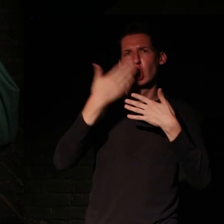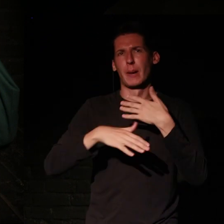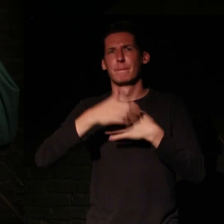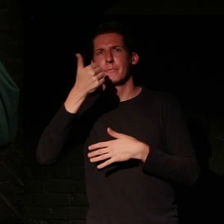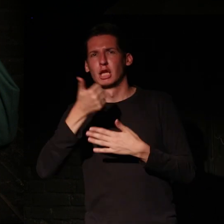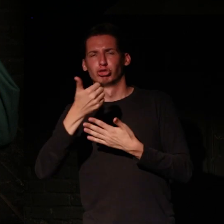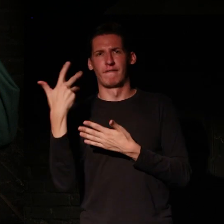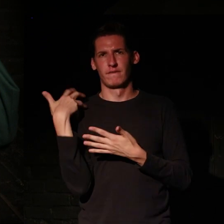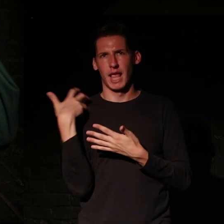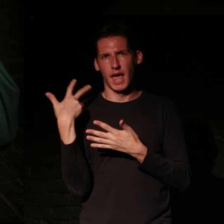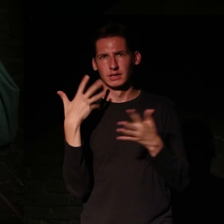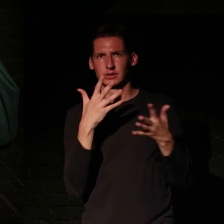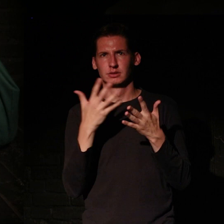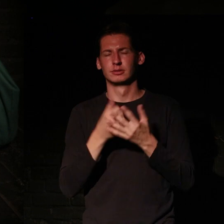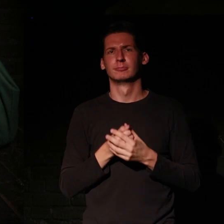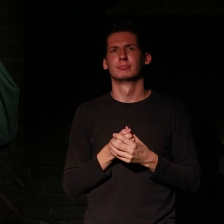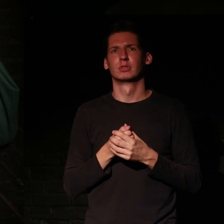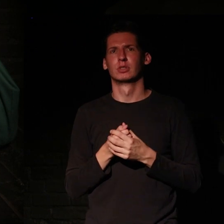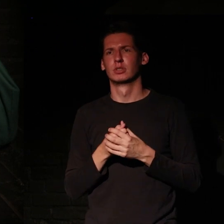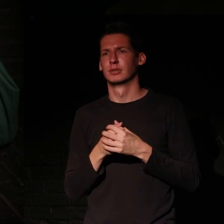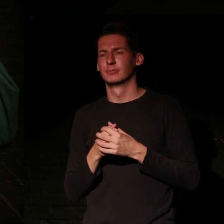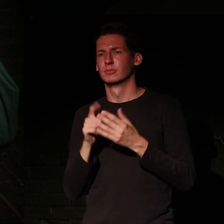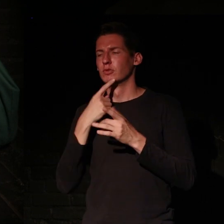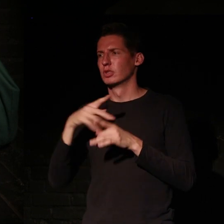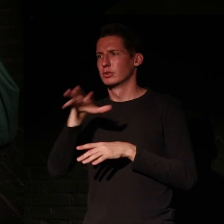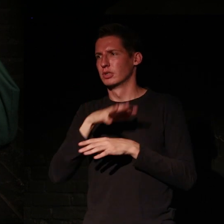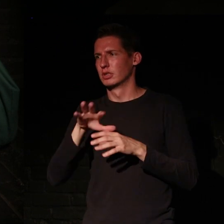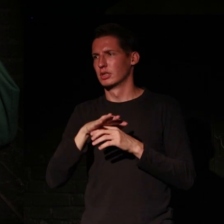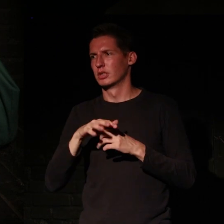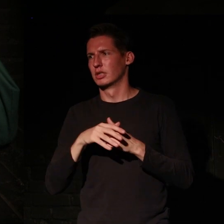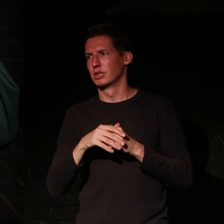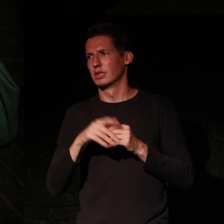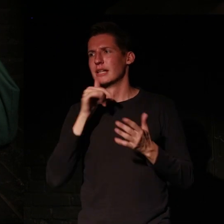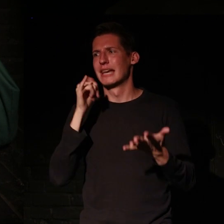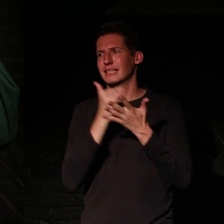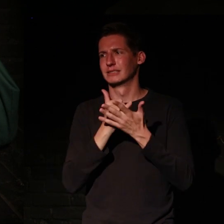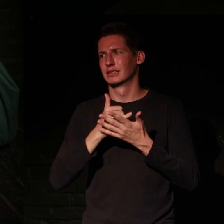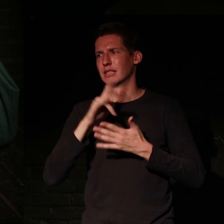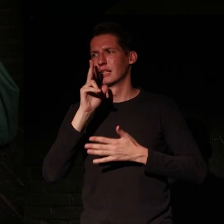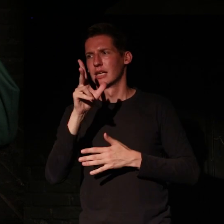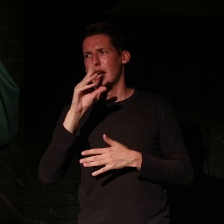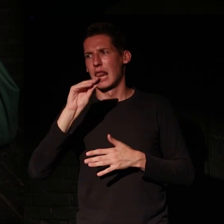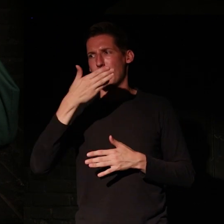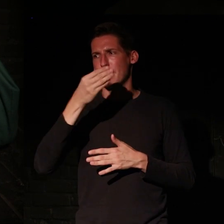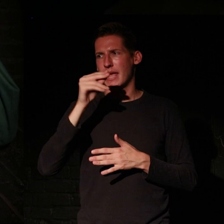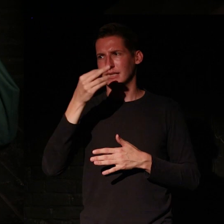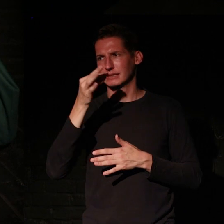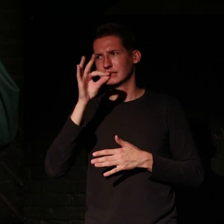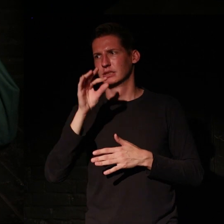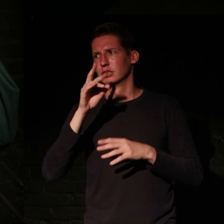wieku, listy Klemensa Rzymskiego. One ostatecznie do tego naszego zachodniego kanonu i